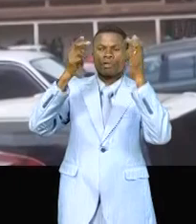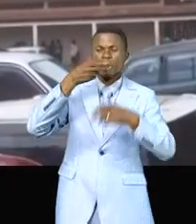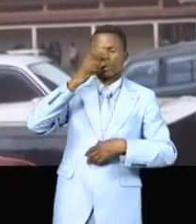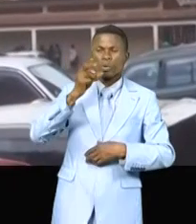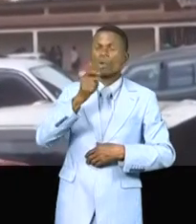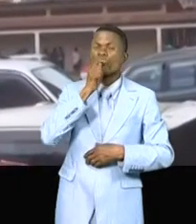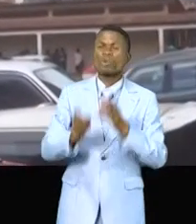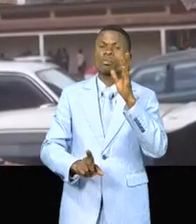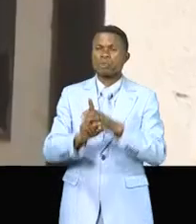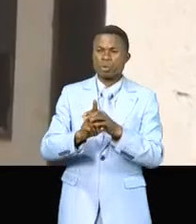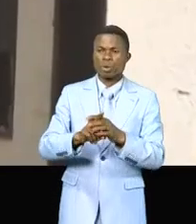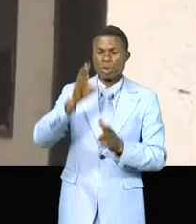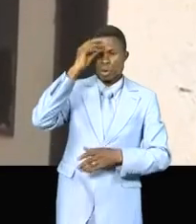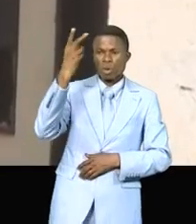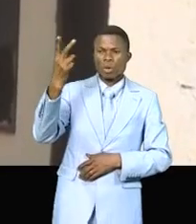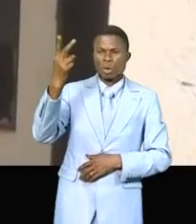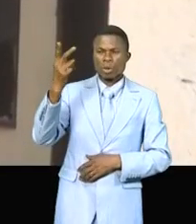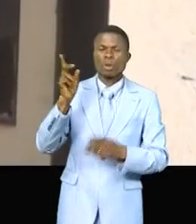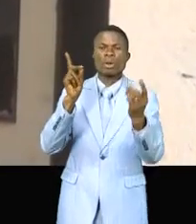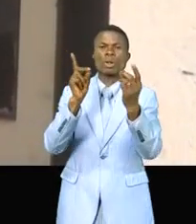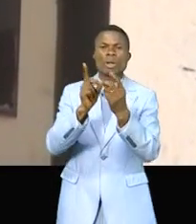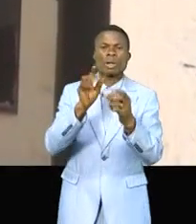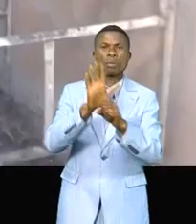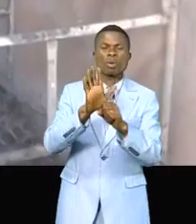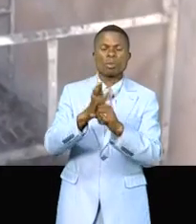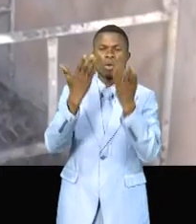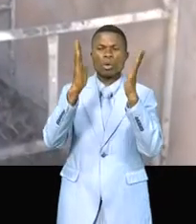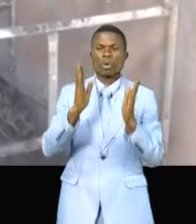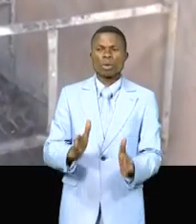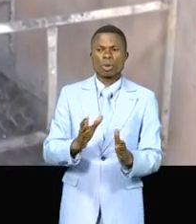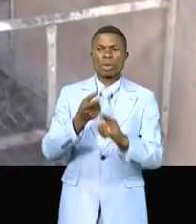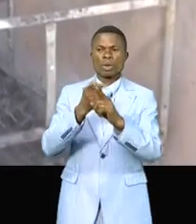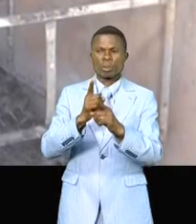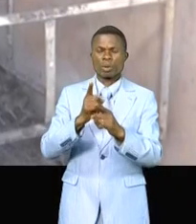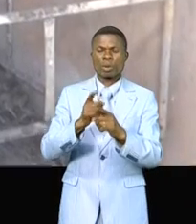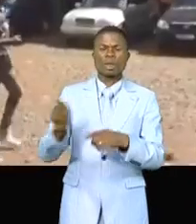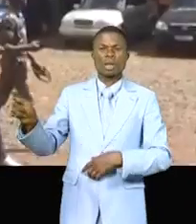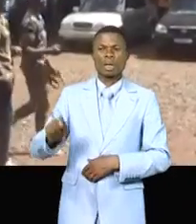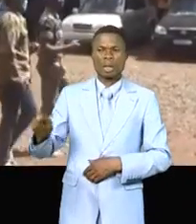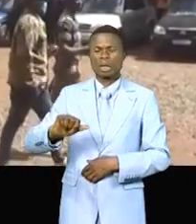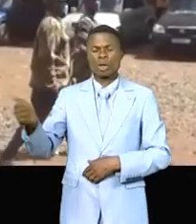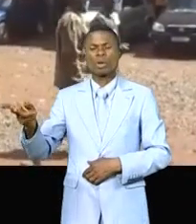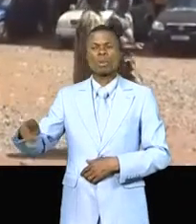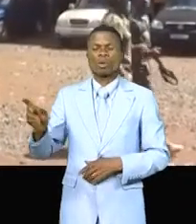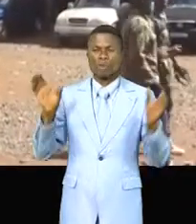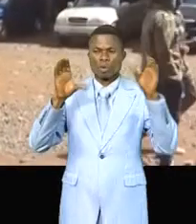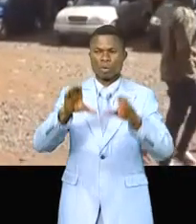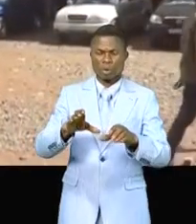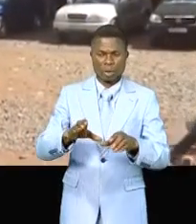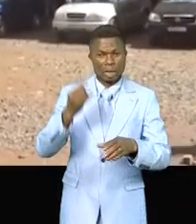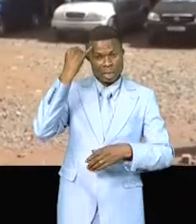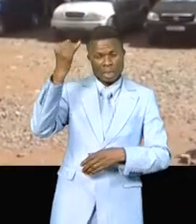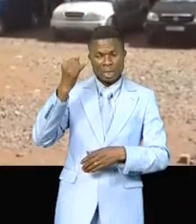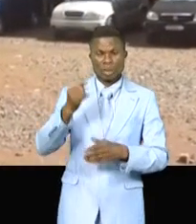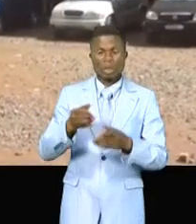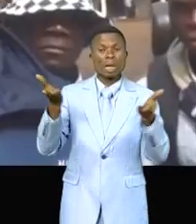l'un des 2 hommes servant de logement à de nombreux étudiants venus des territoires et d'autres provinces. Selon des étudiants trouvés